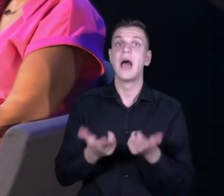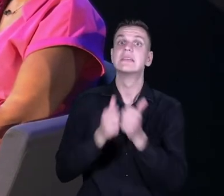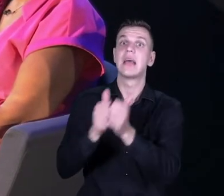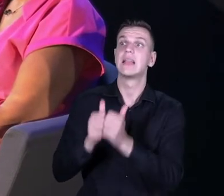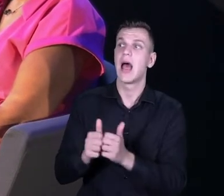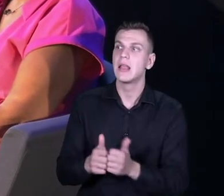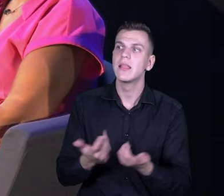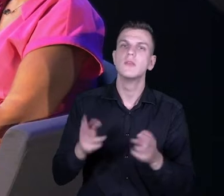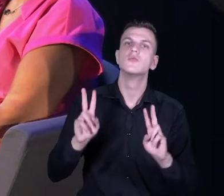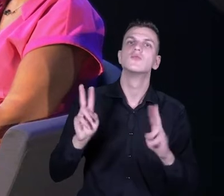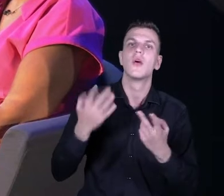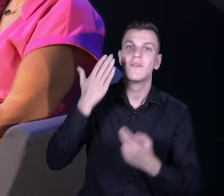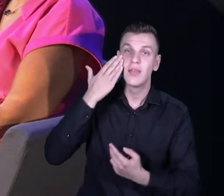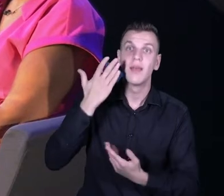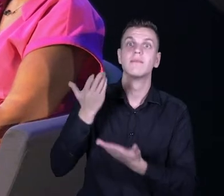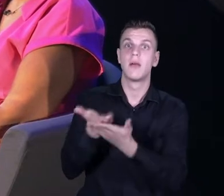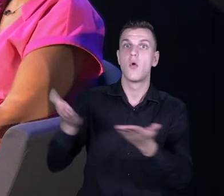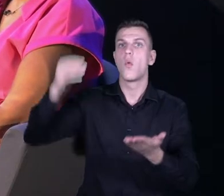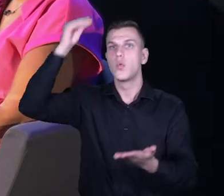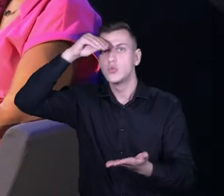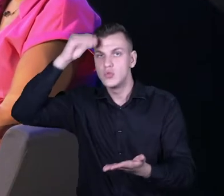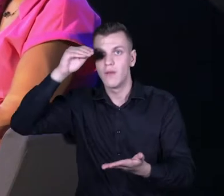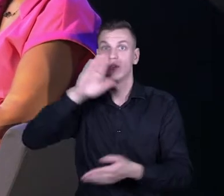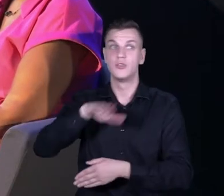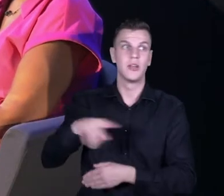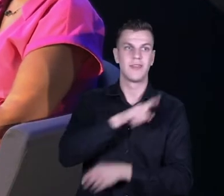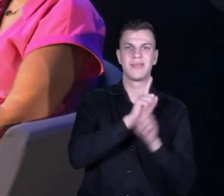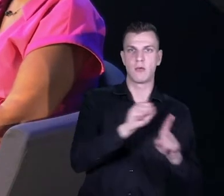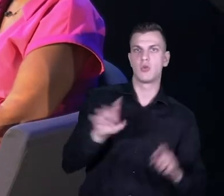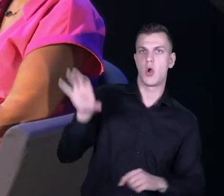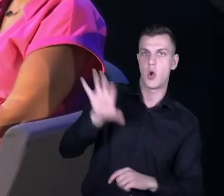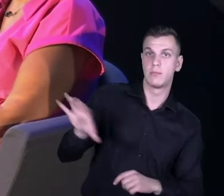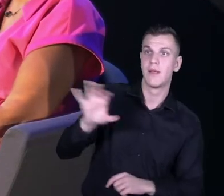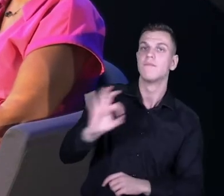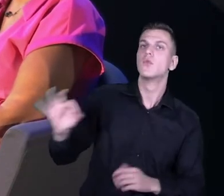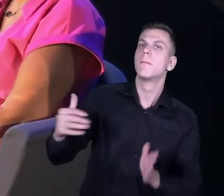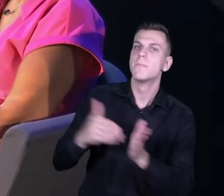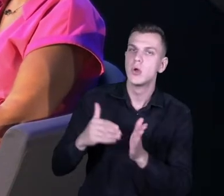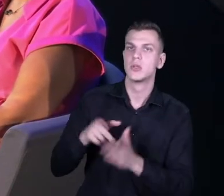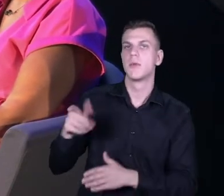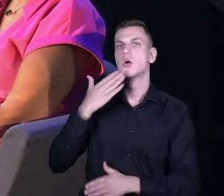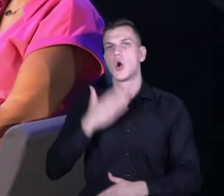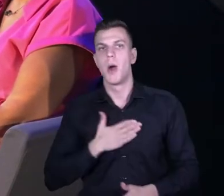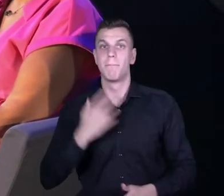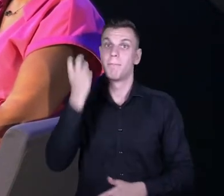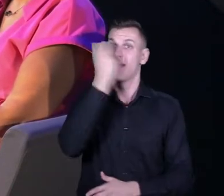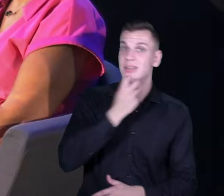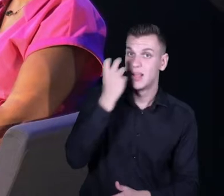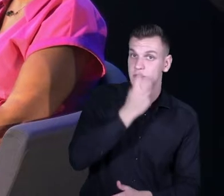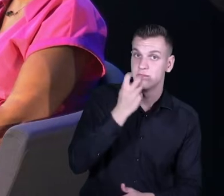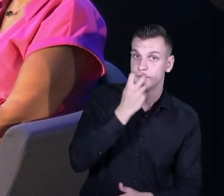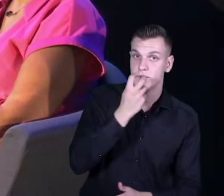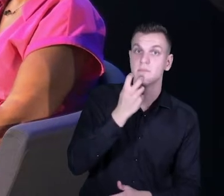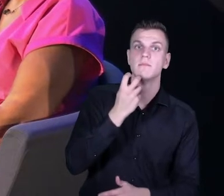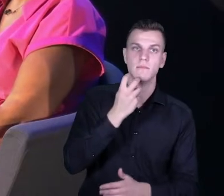potrzeby uczniów i ich zainteresowań, potrzeby uczniów i ich zainteresowania generują też